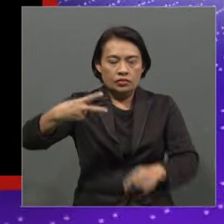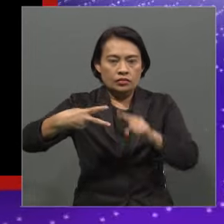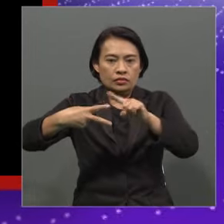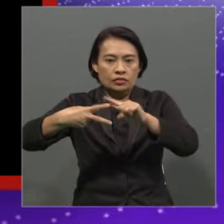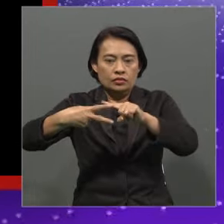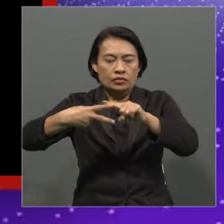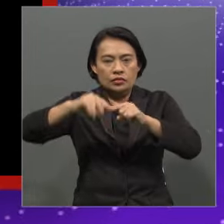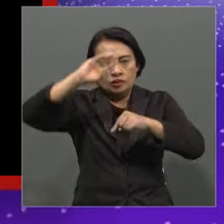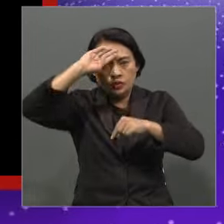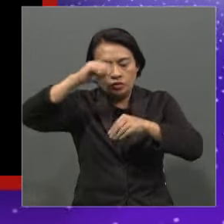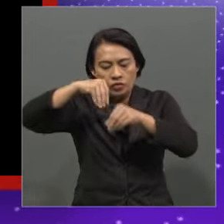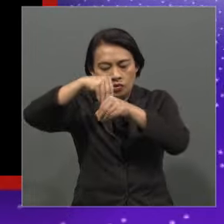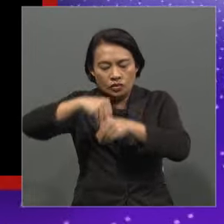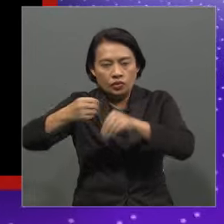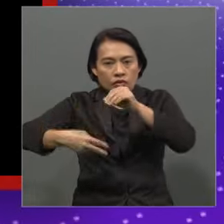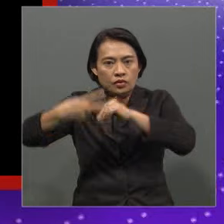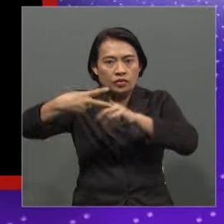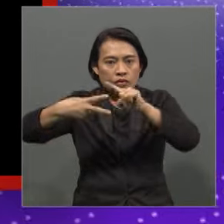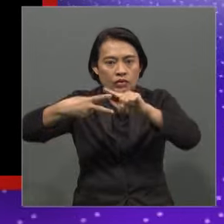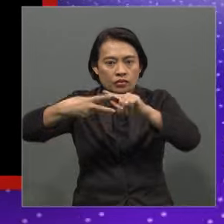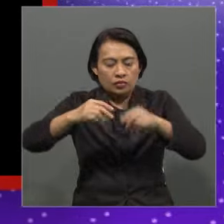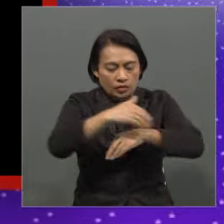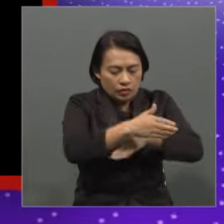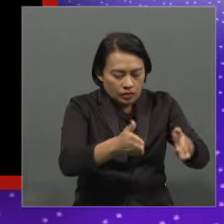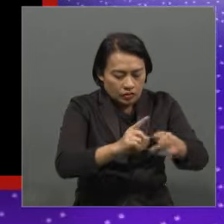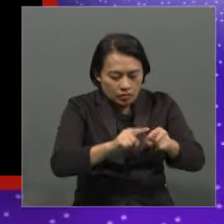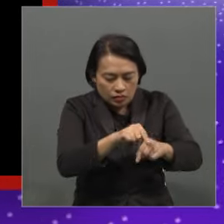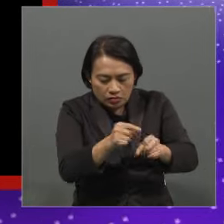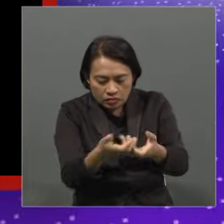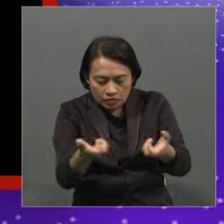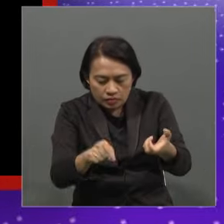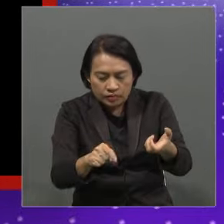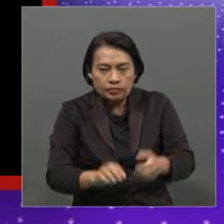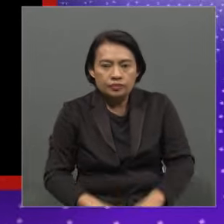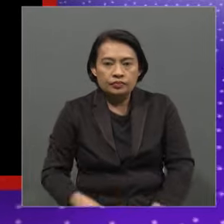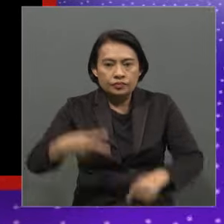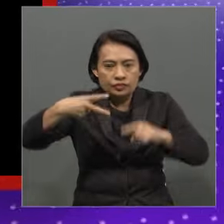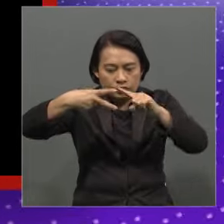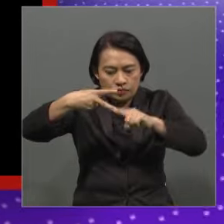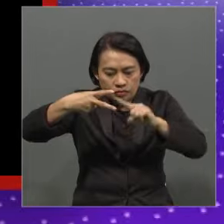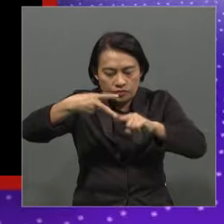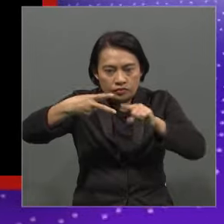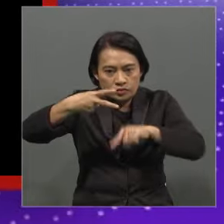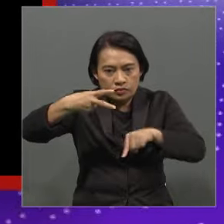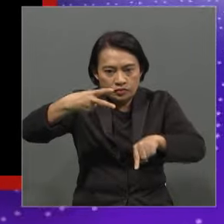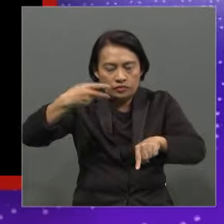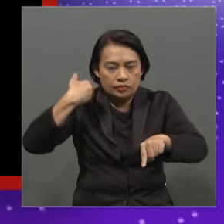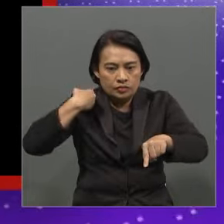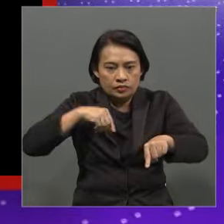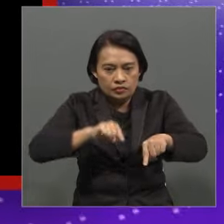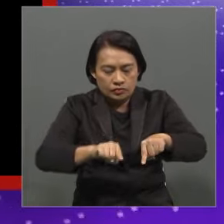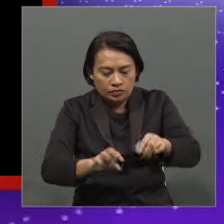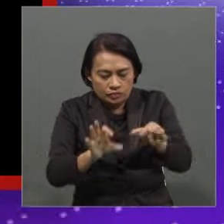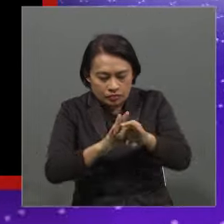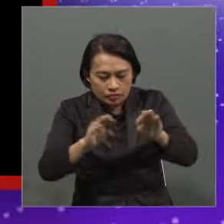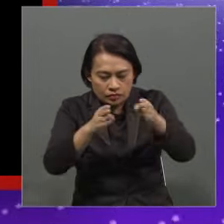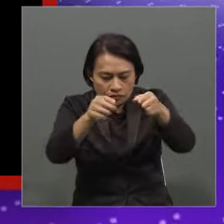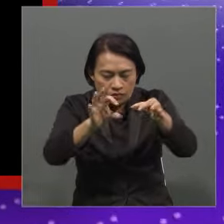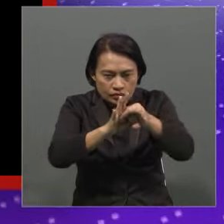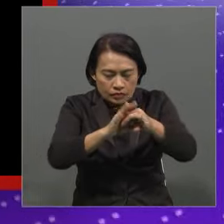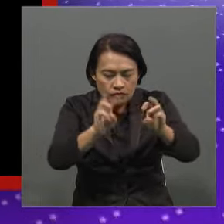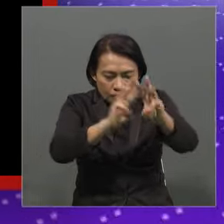นะแล้วก็มีหลายๆห้องแยกกันอยู่นะฮะส่วนแดน2องที่คุณเมธีอยู่เนี่ยมันอยู่ด้านล่างนะฮะมีช่องว่างอยู่ตรงกลางอาคารนะ